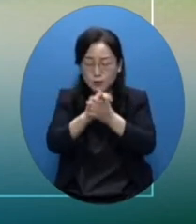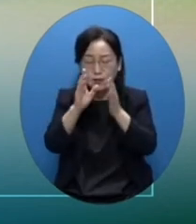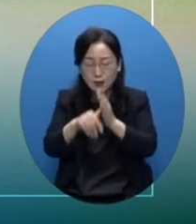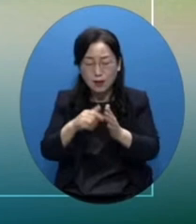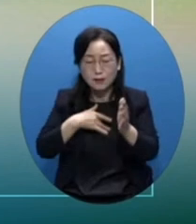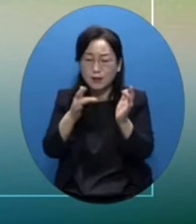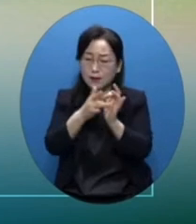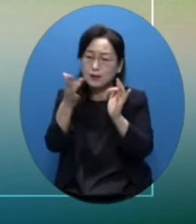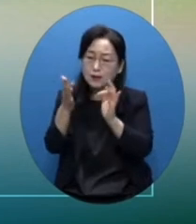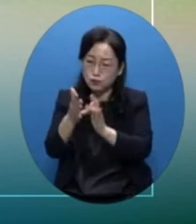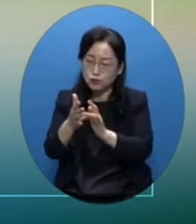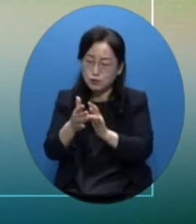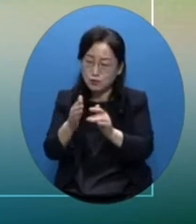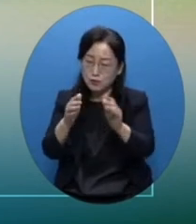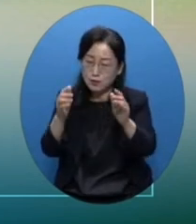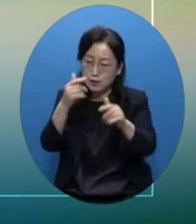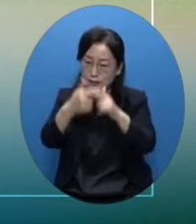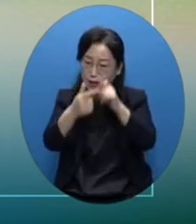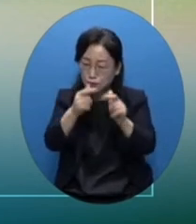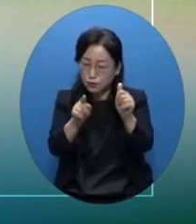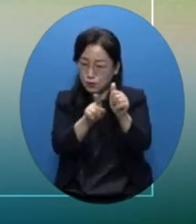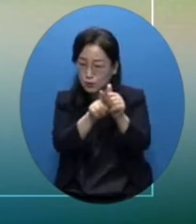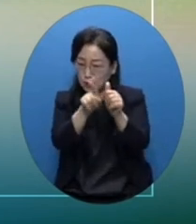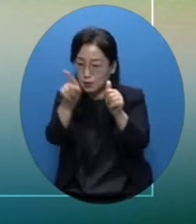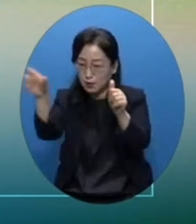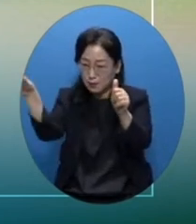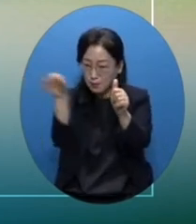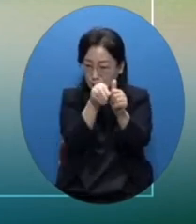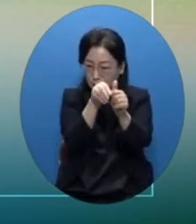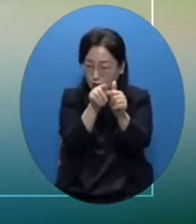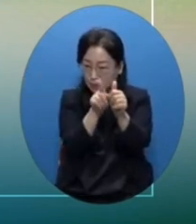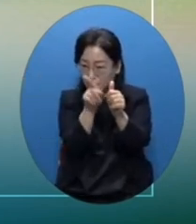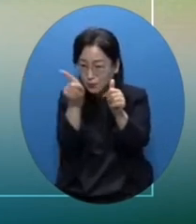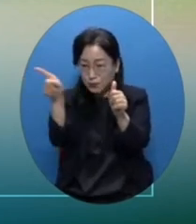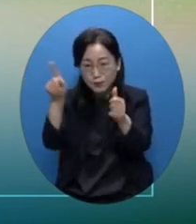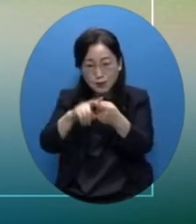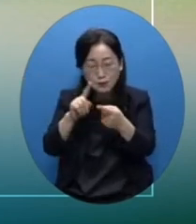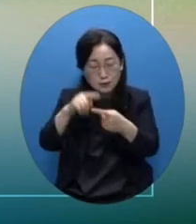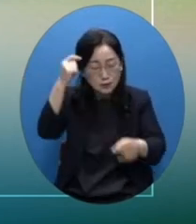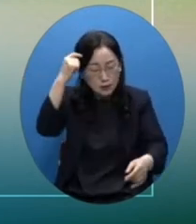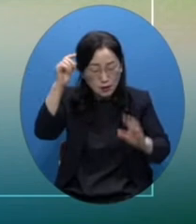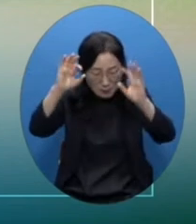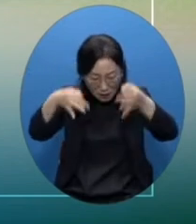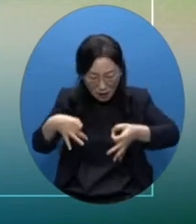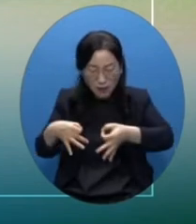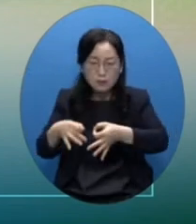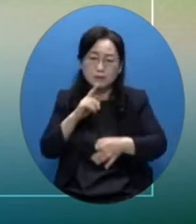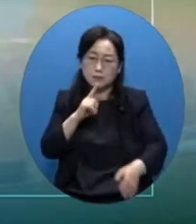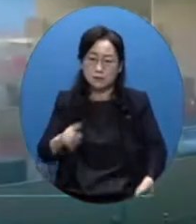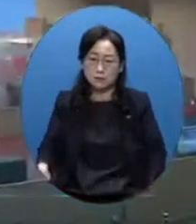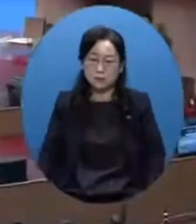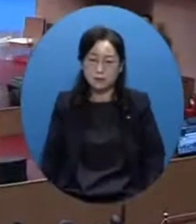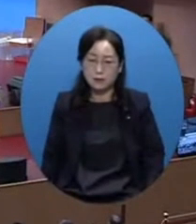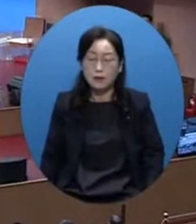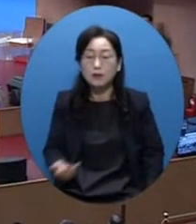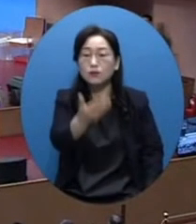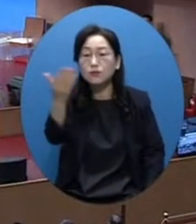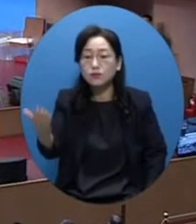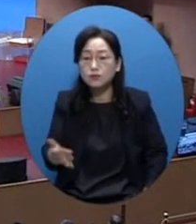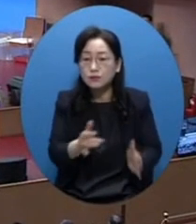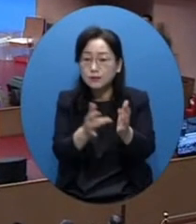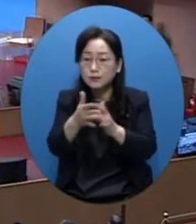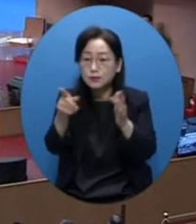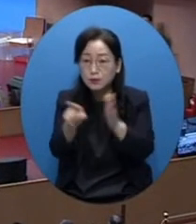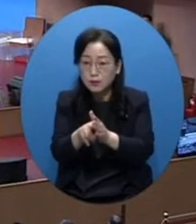예수라는 남의 잘 붙어 있는 가진지 돌아보고 살피라 여러분 늘 여러분의 예수님 날